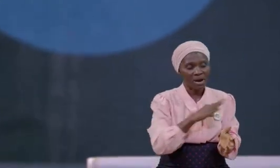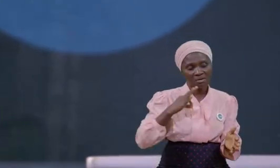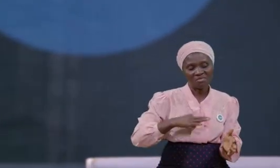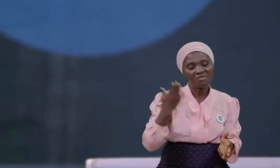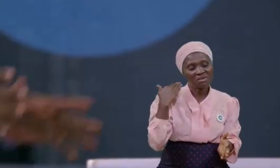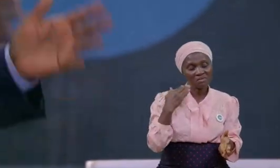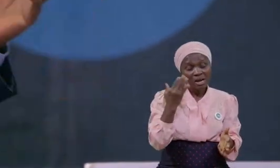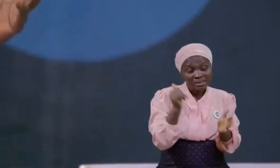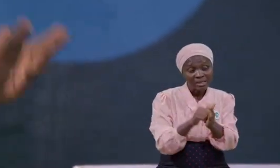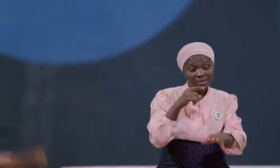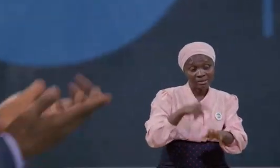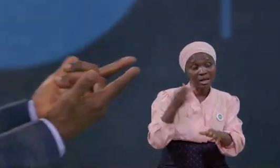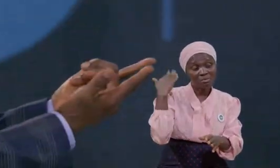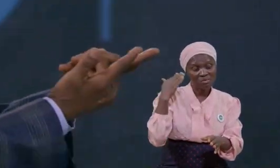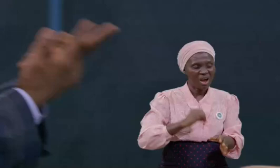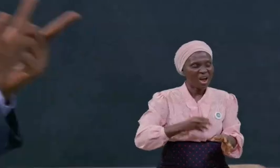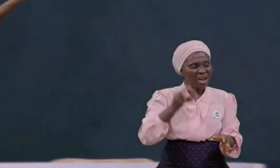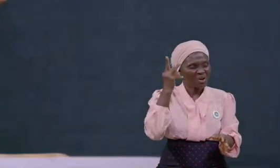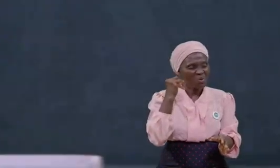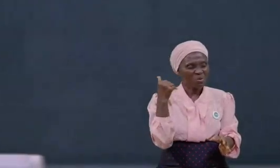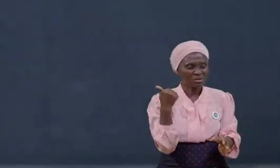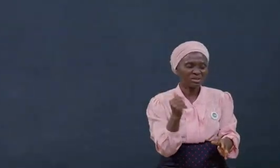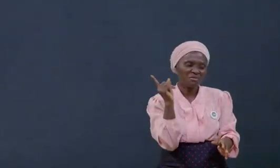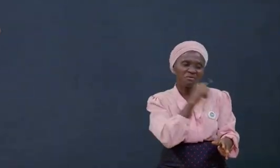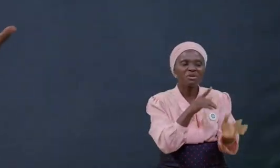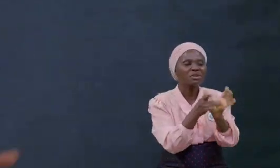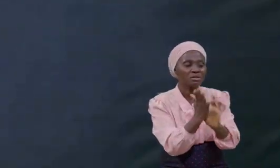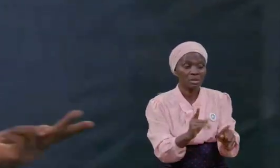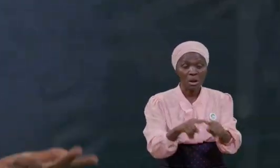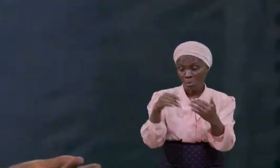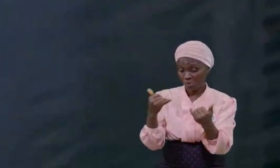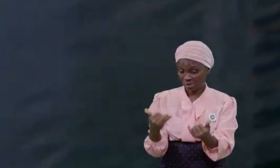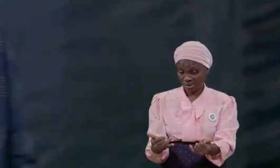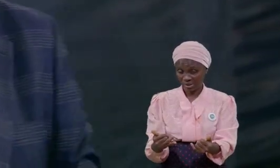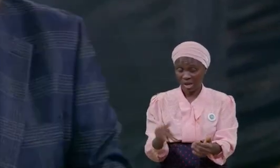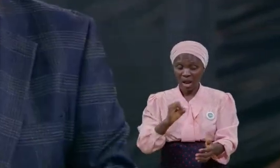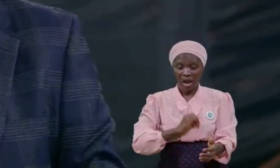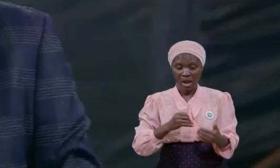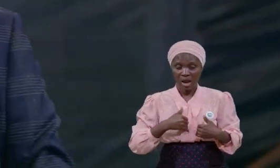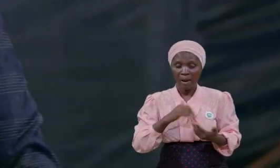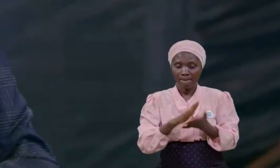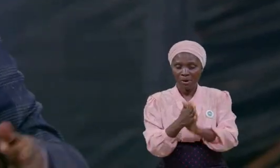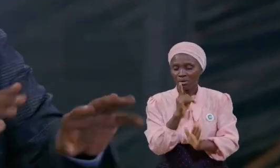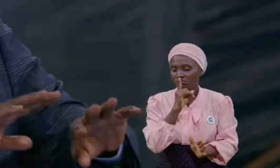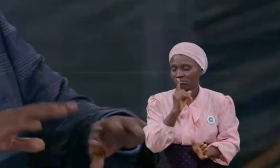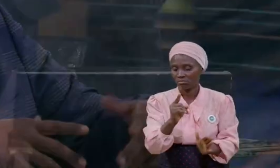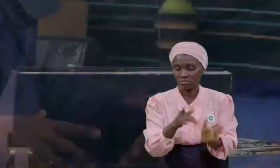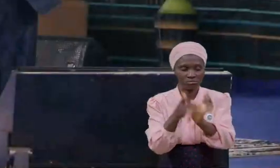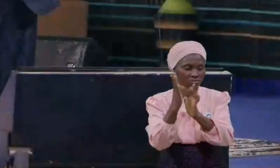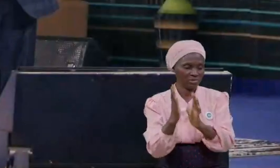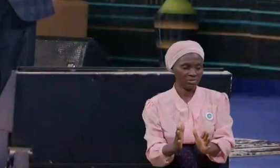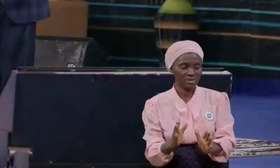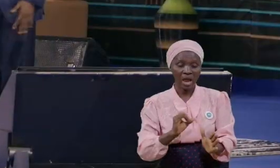J'étais presque un chrétien. Mais maintenant, un véritable chrétien, un réel chrétien, un chrétien